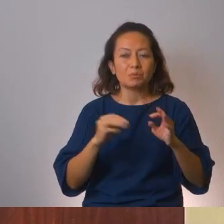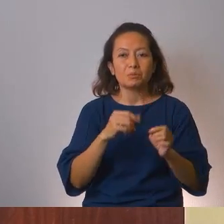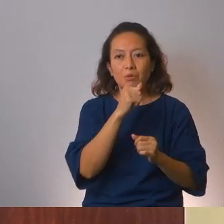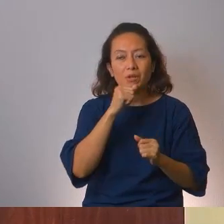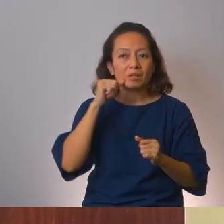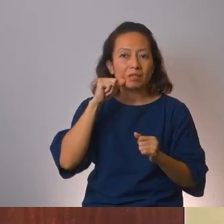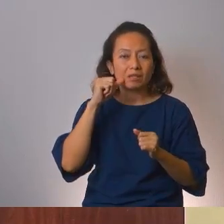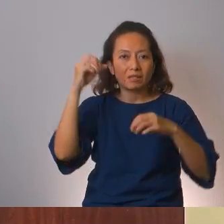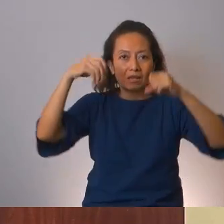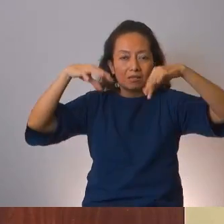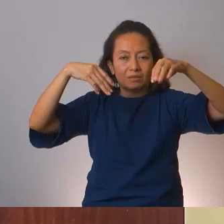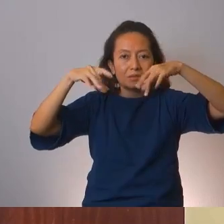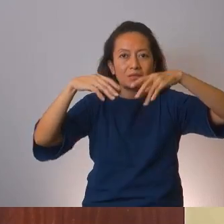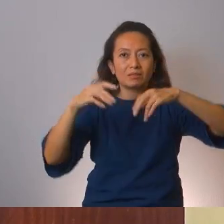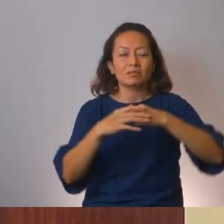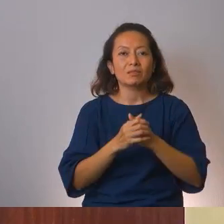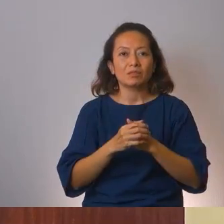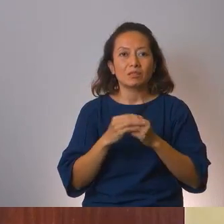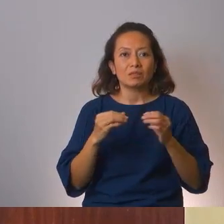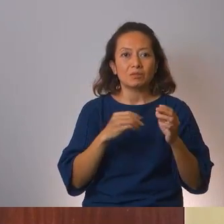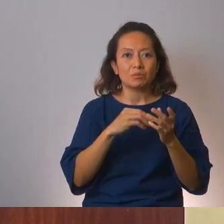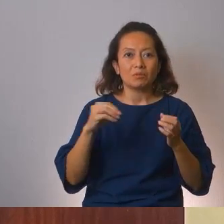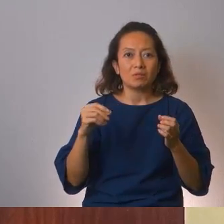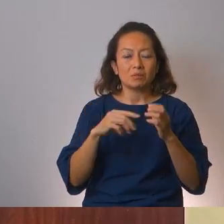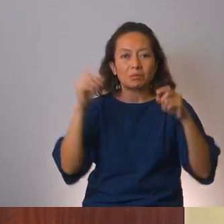domba. Syukur kepada Allah.